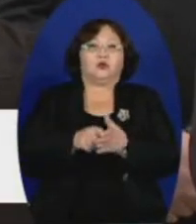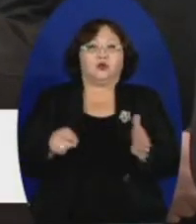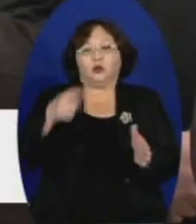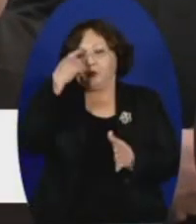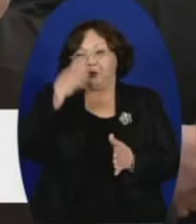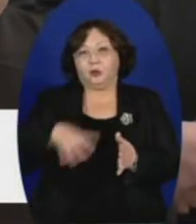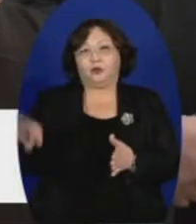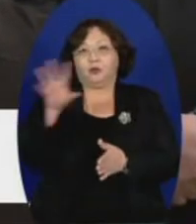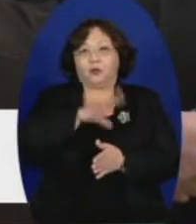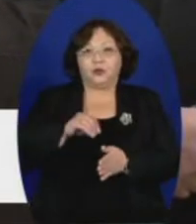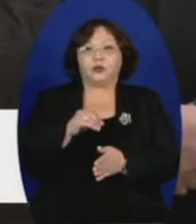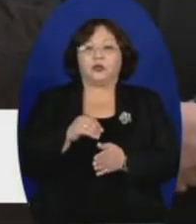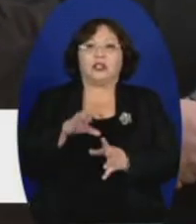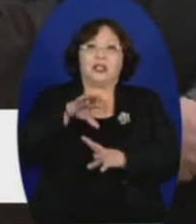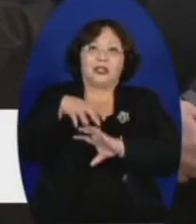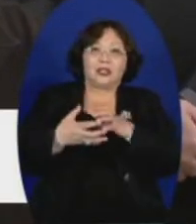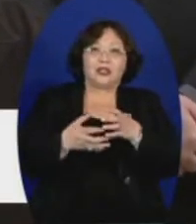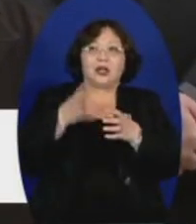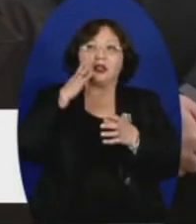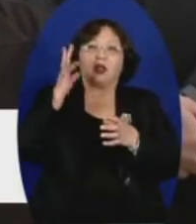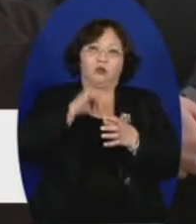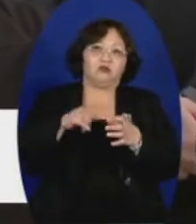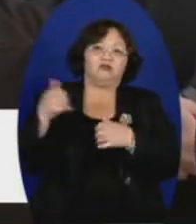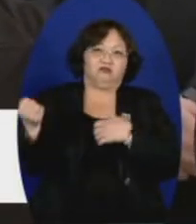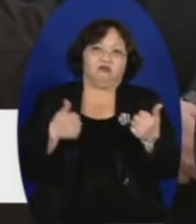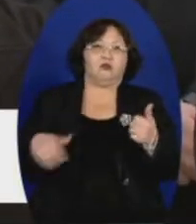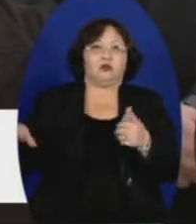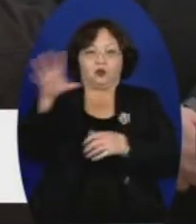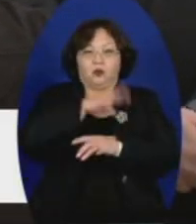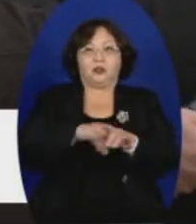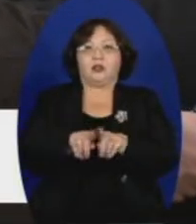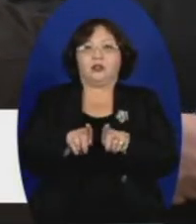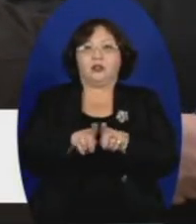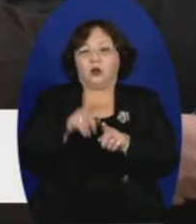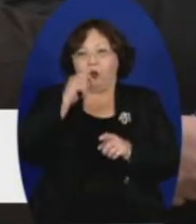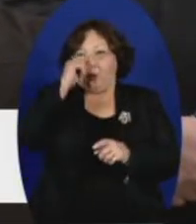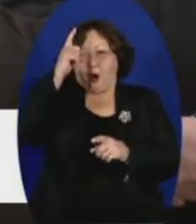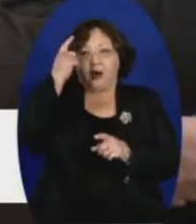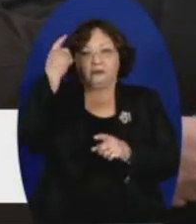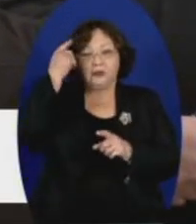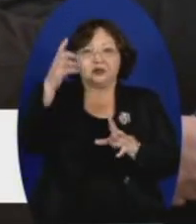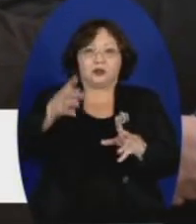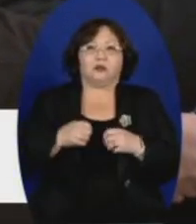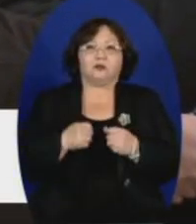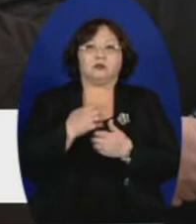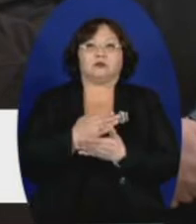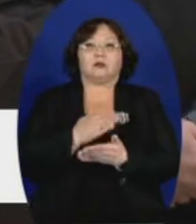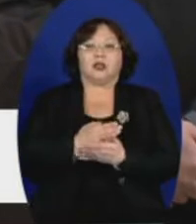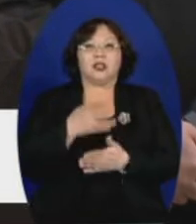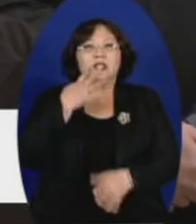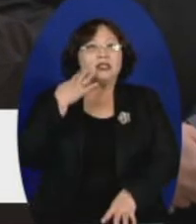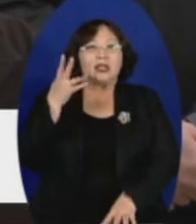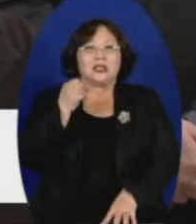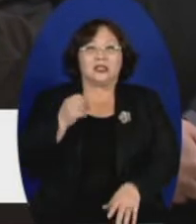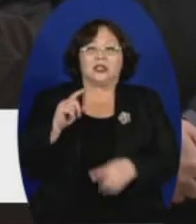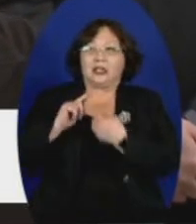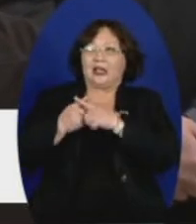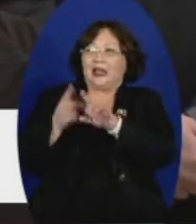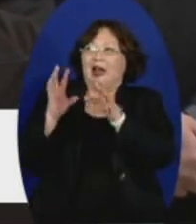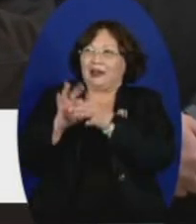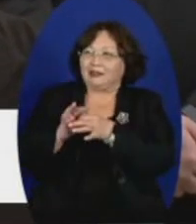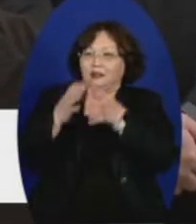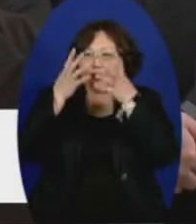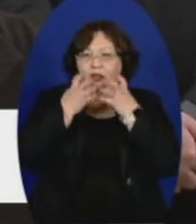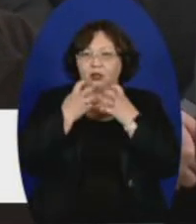бид За энэ дэлхийн бүх улсууд байх баг. Энийг одоо ухаарч мэдэрлээ. Бид нар хизээч ингэж хэл хязгаар хаагдаж ийм